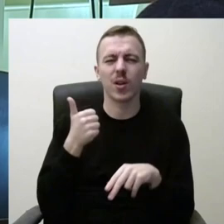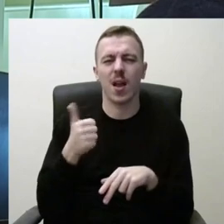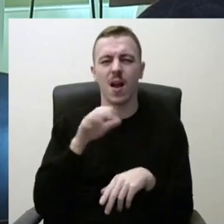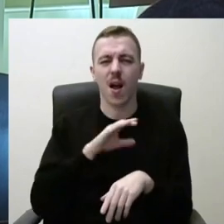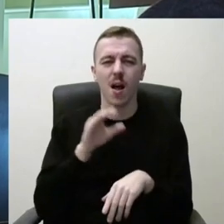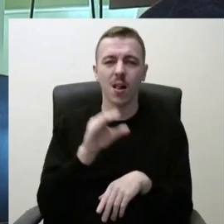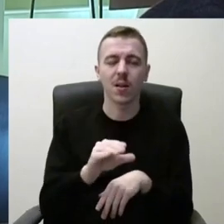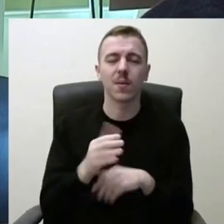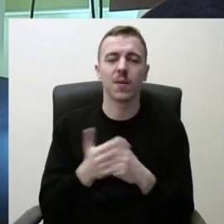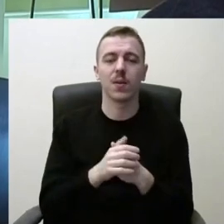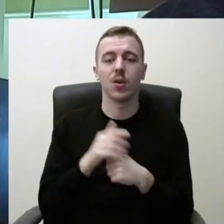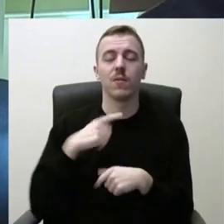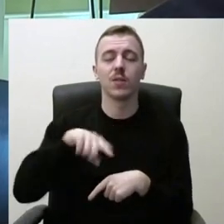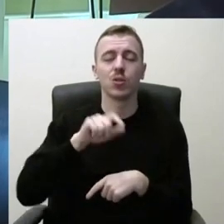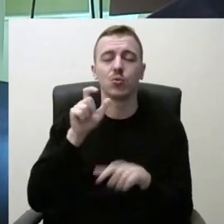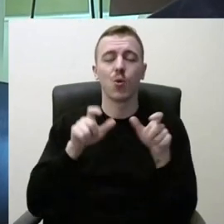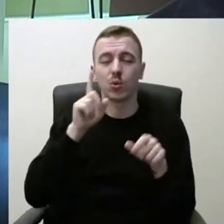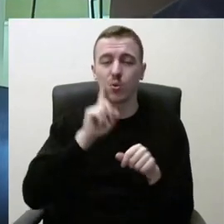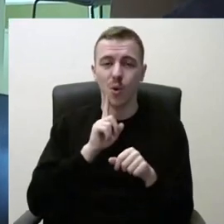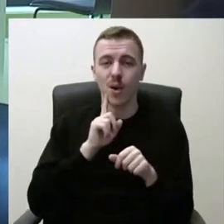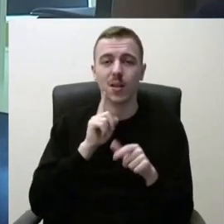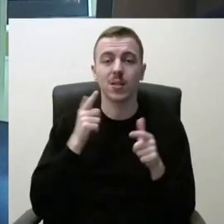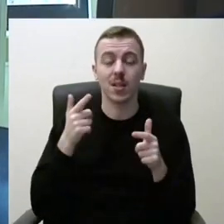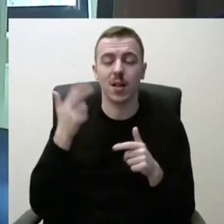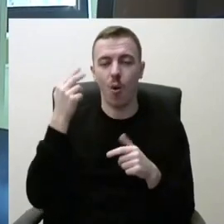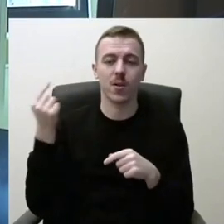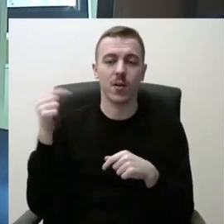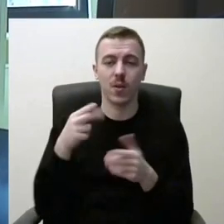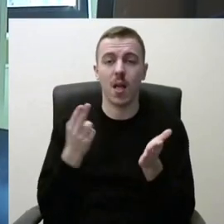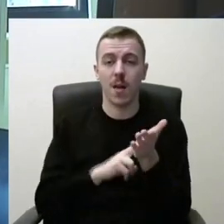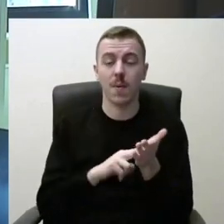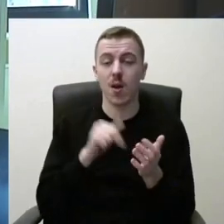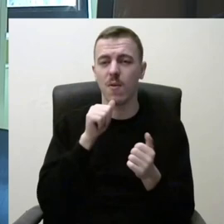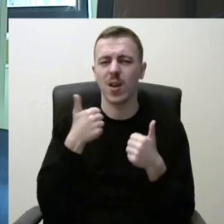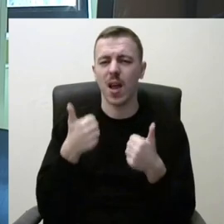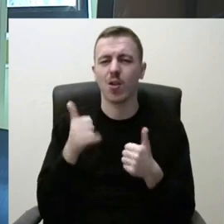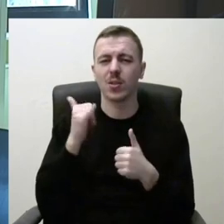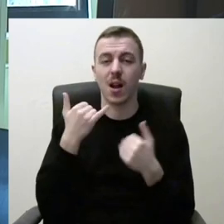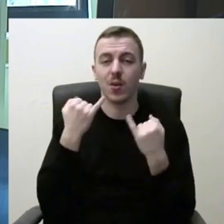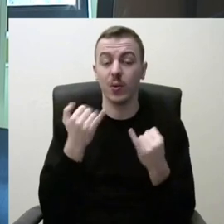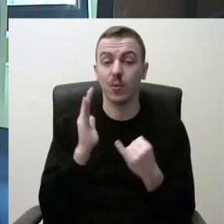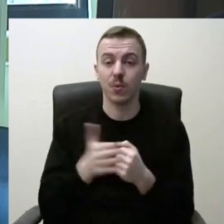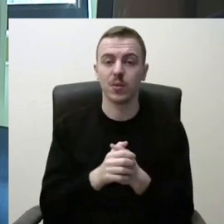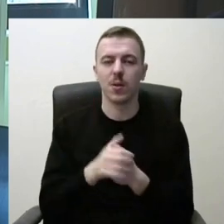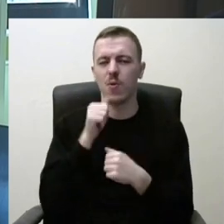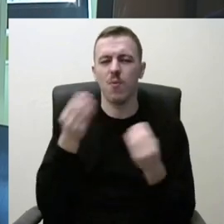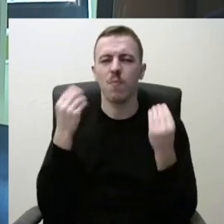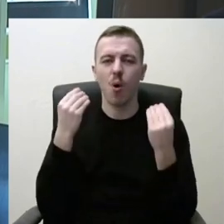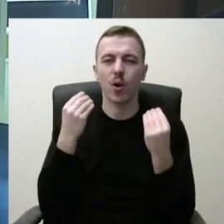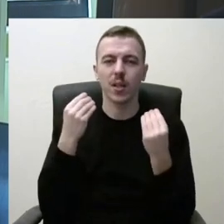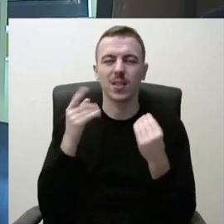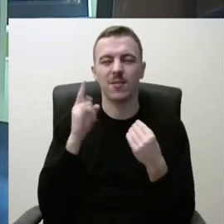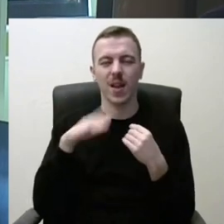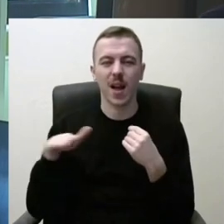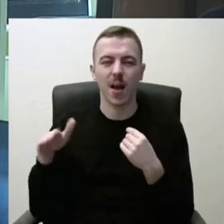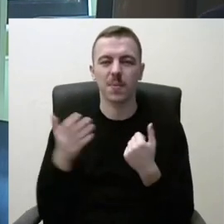vietos, žmonės norės į miestą keliauti. Jeigu bus sudarytos geros sąlygos mokytis tiek jų vaikams,